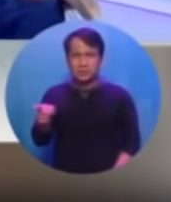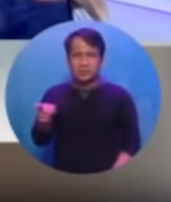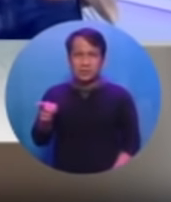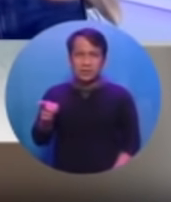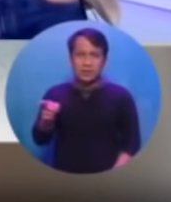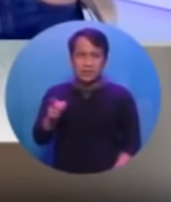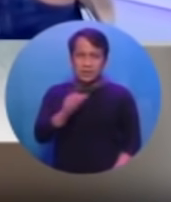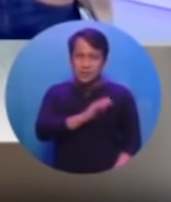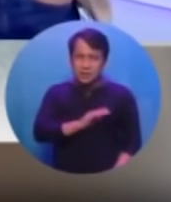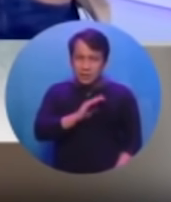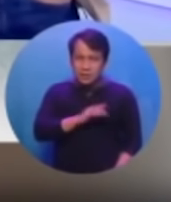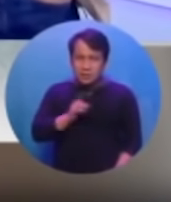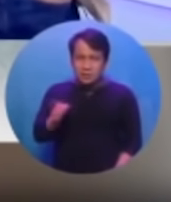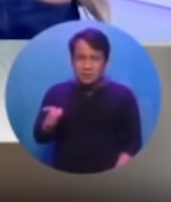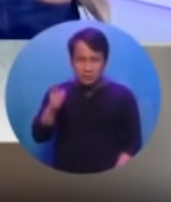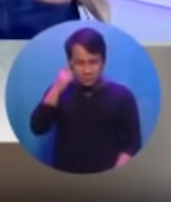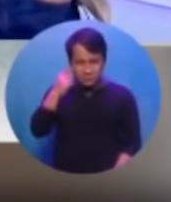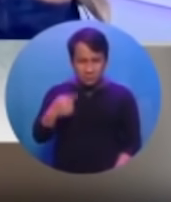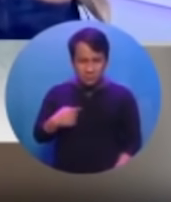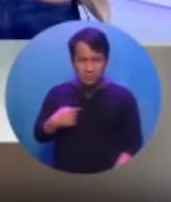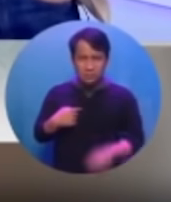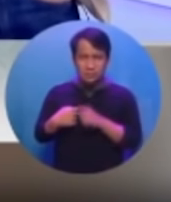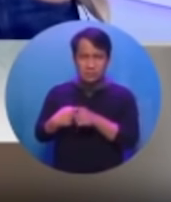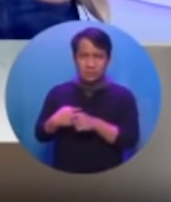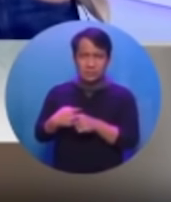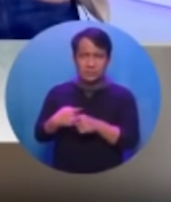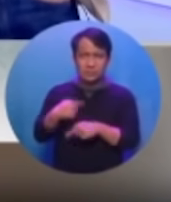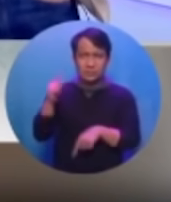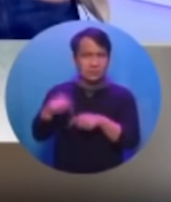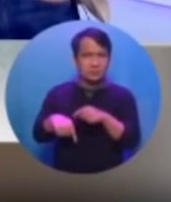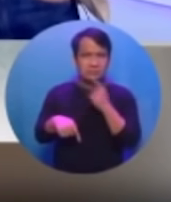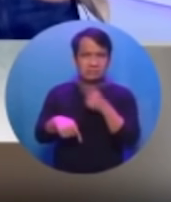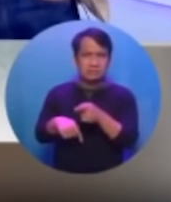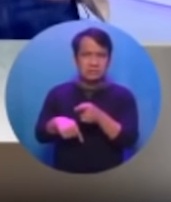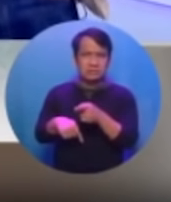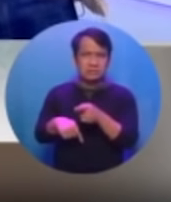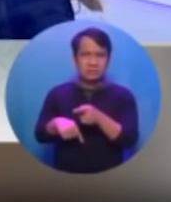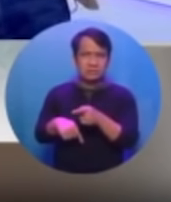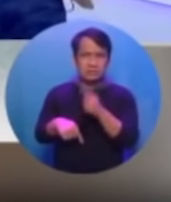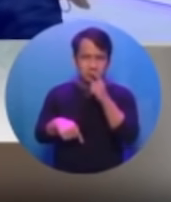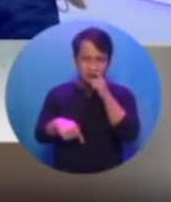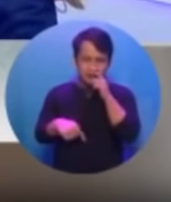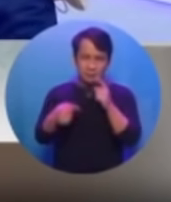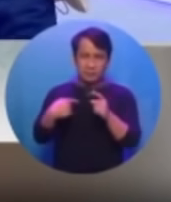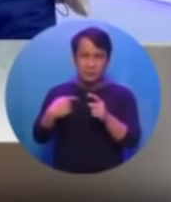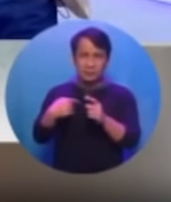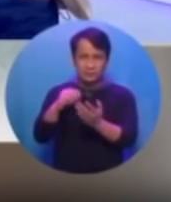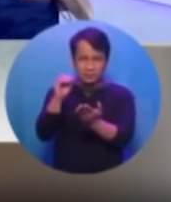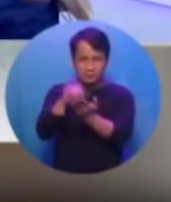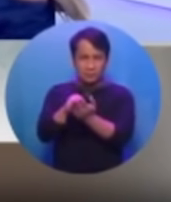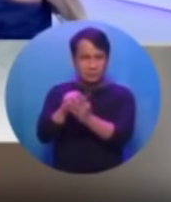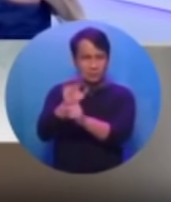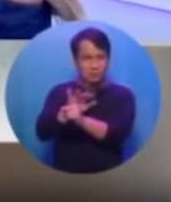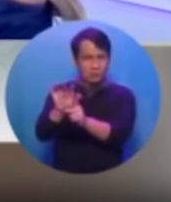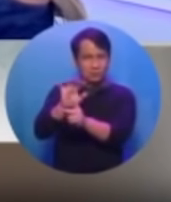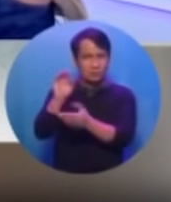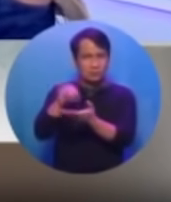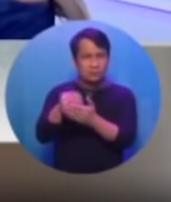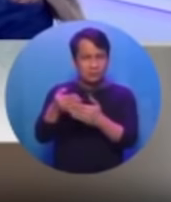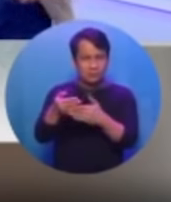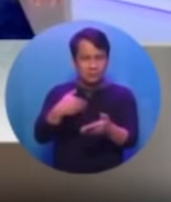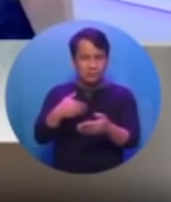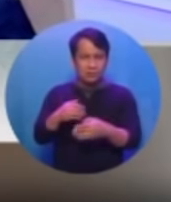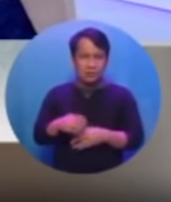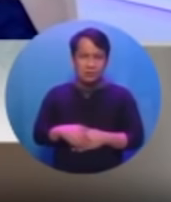Kasi po, para po sa akin, kasi po hindi ko po siya gaanong na... Hindi, base po sa inyong record. Base po sa inyong record. Bukod